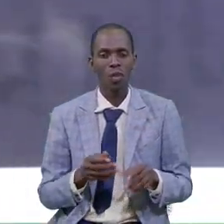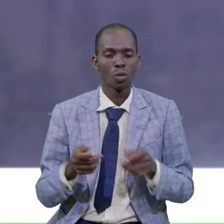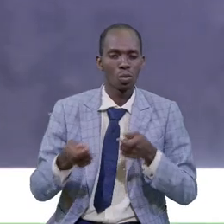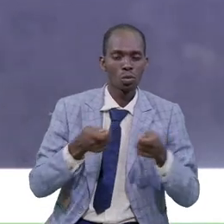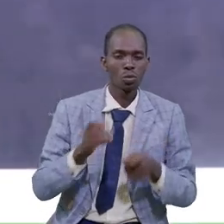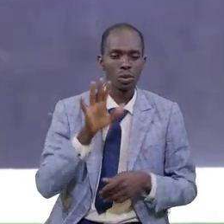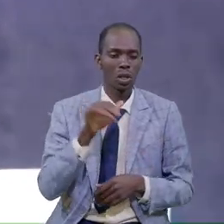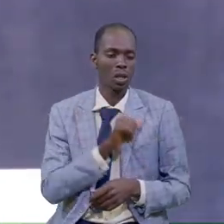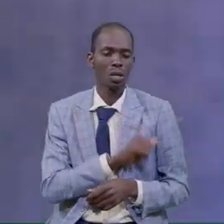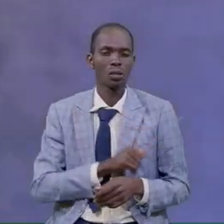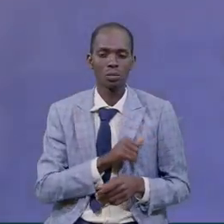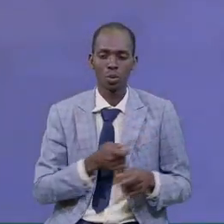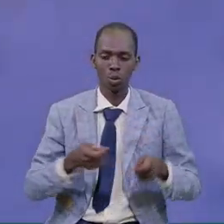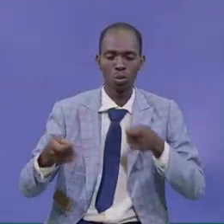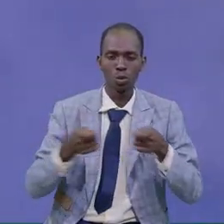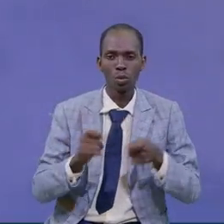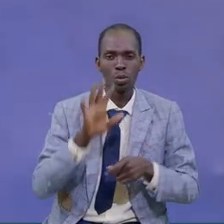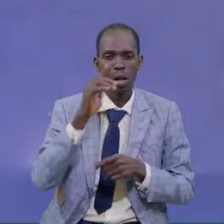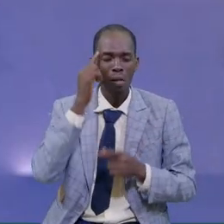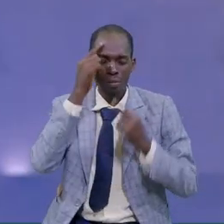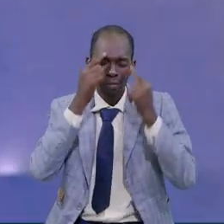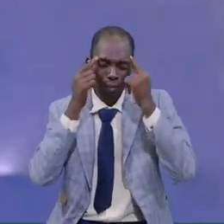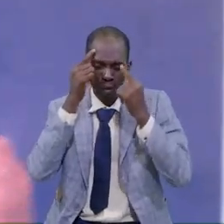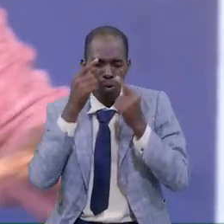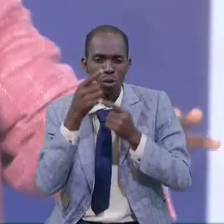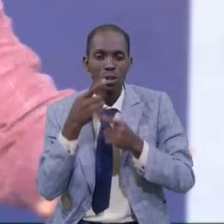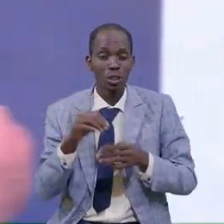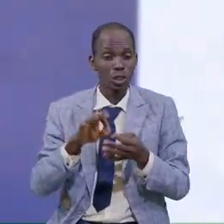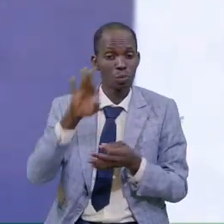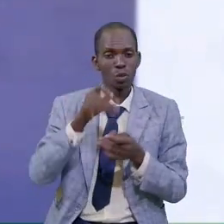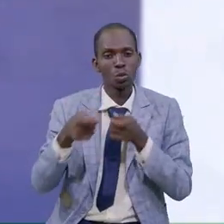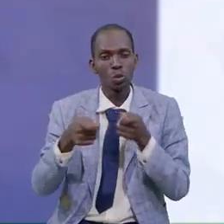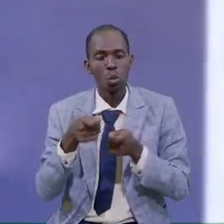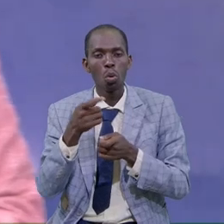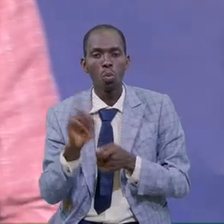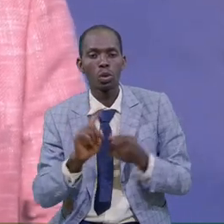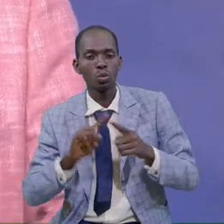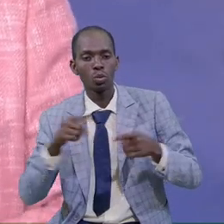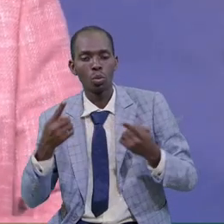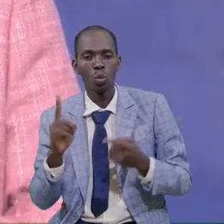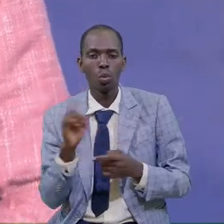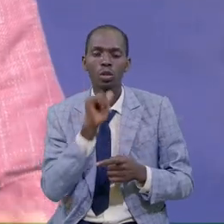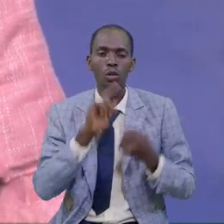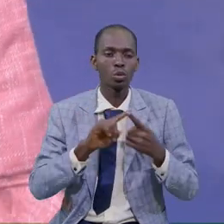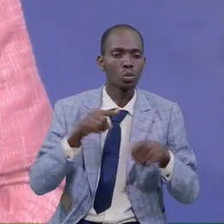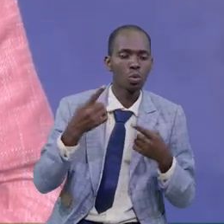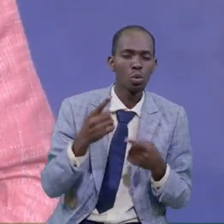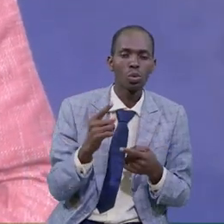esprits contrôlent ce qu'ils font, ce qu'ils ne font pas. Là où ils vont, là où ils ne vont pas. Ce qu'ils choisissent, ce qu'ils ne choisissent